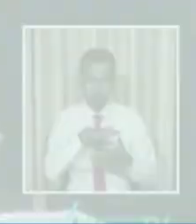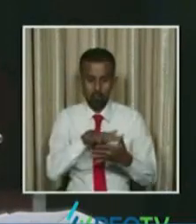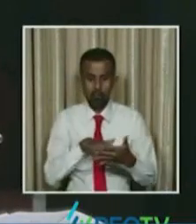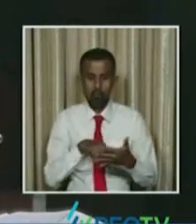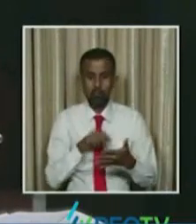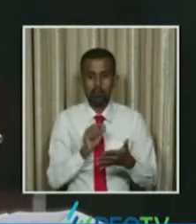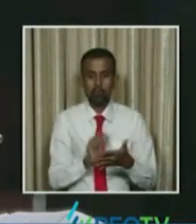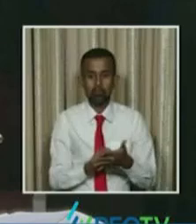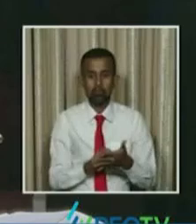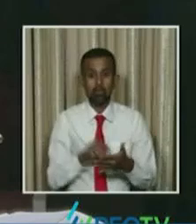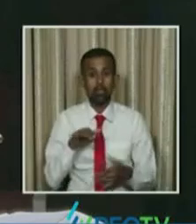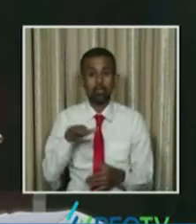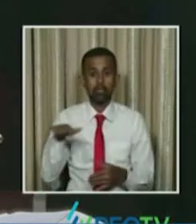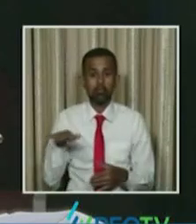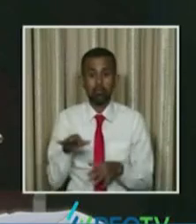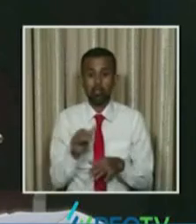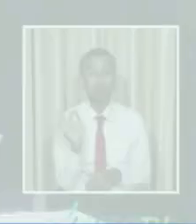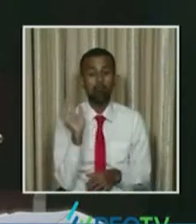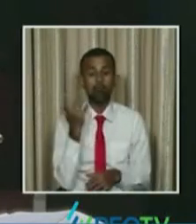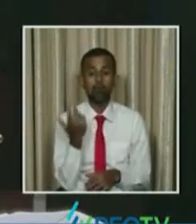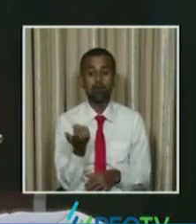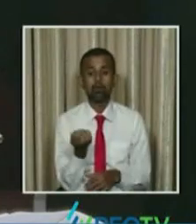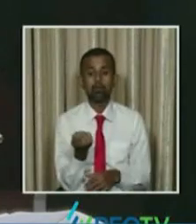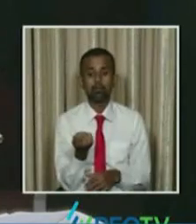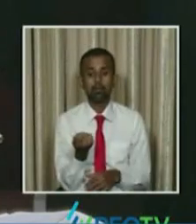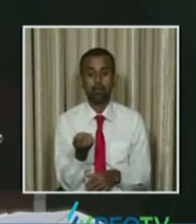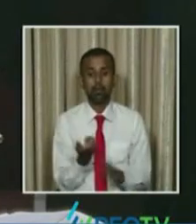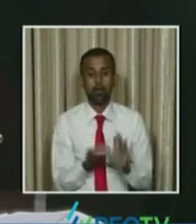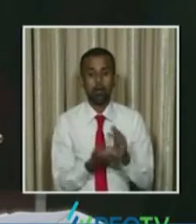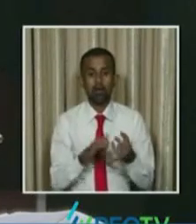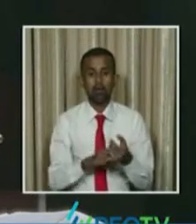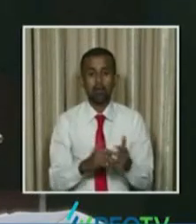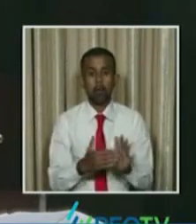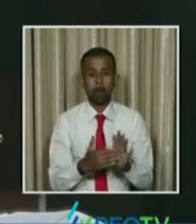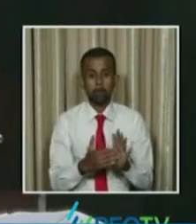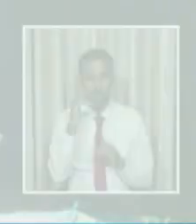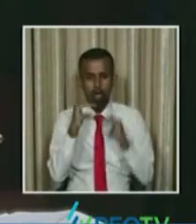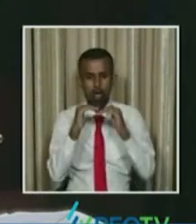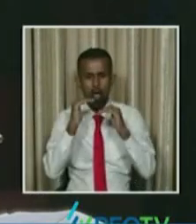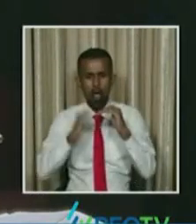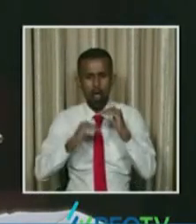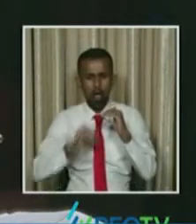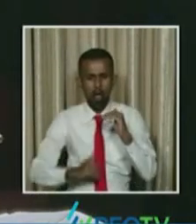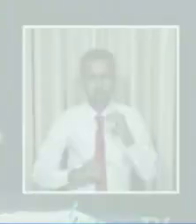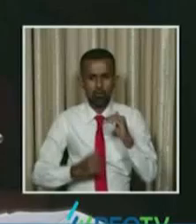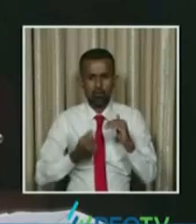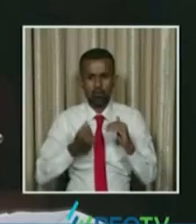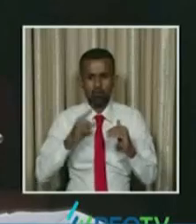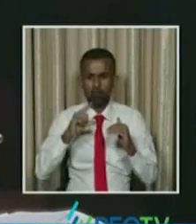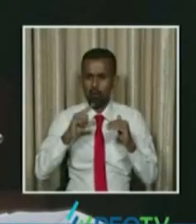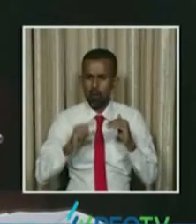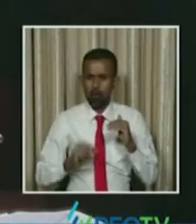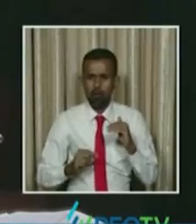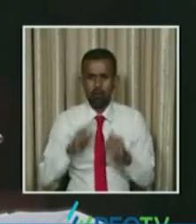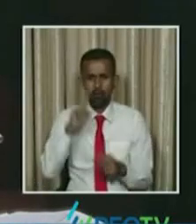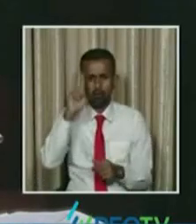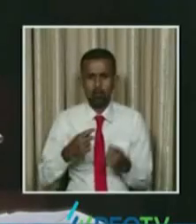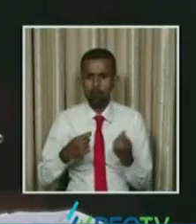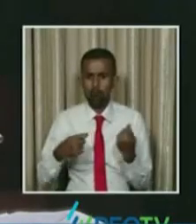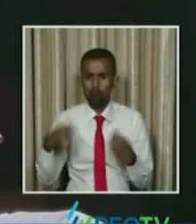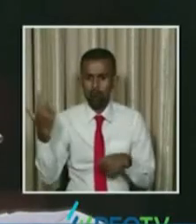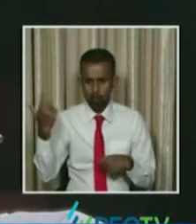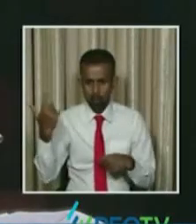අනුව ඉඩම්වල නිවැරදි වටිනාකම රුපියල් මිලියන 58,000යි. කුණු කොල්ලෙට ටෙලිකොම් එක විකුණන්නට